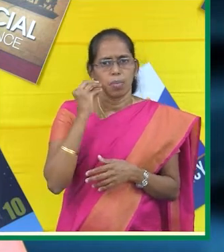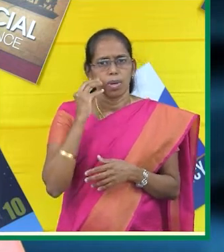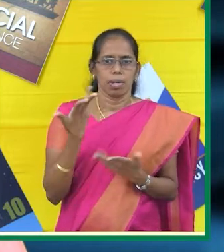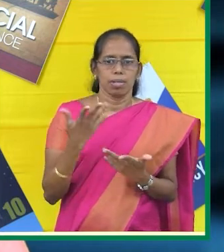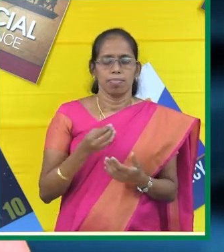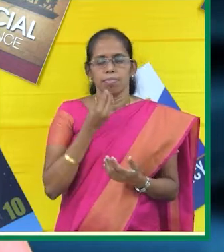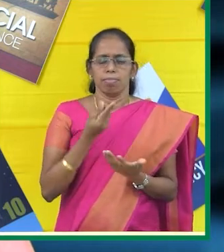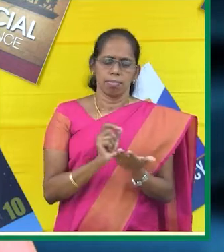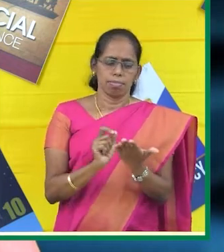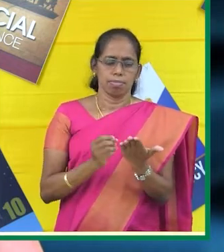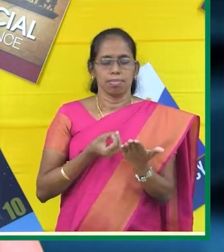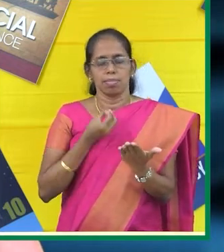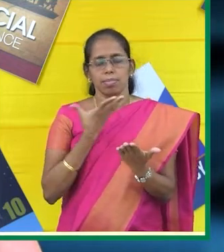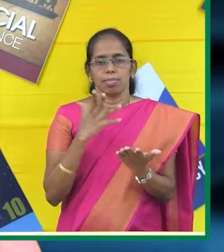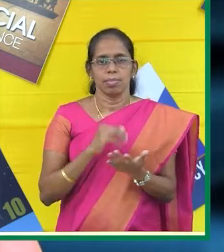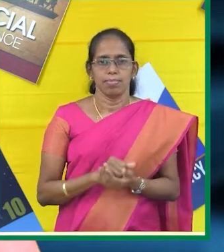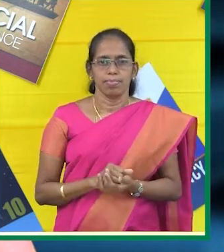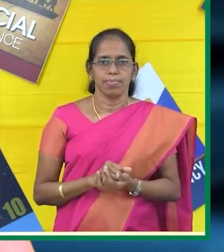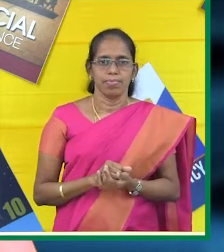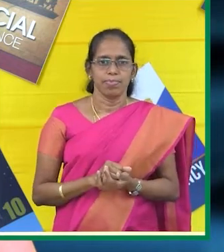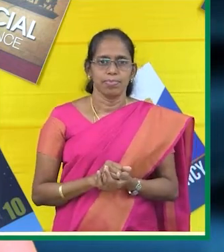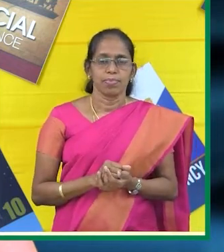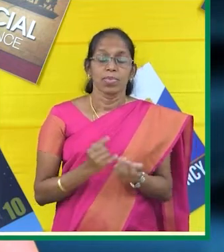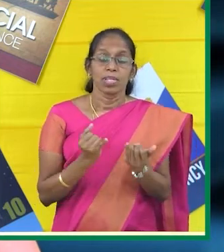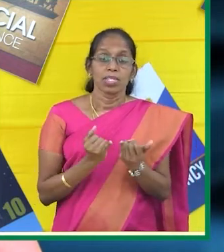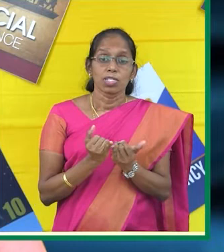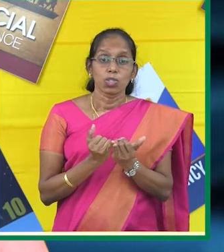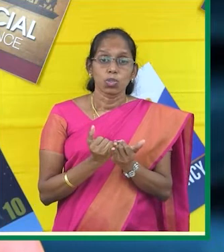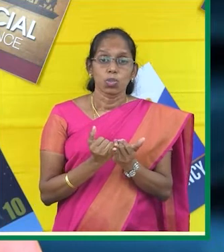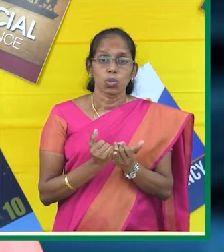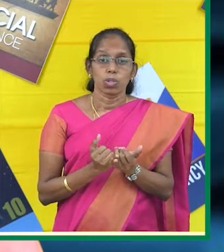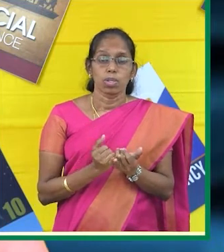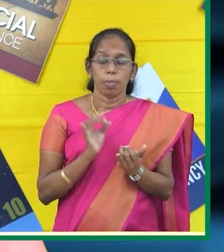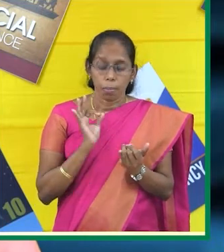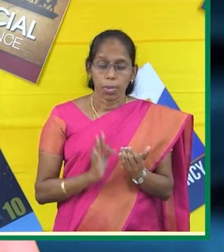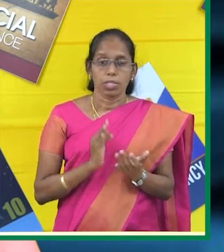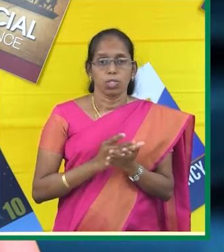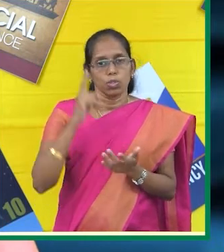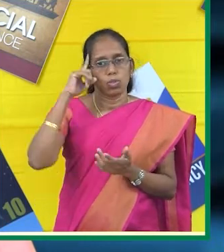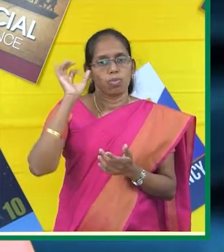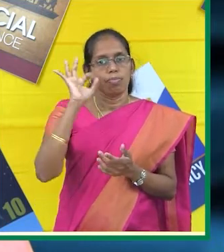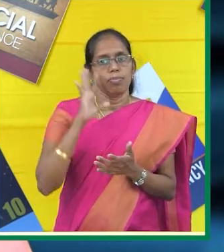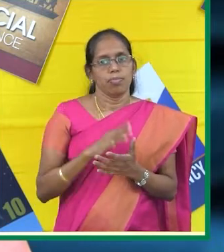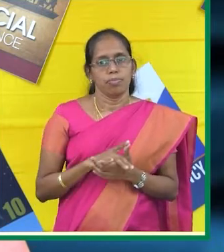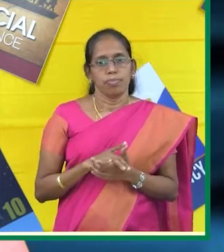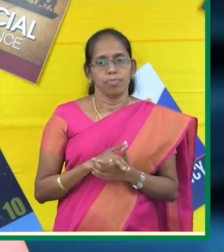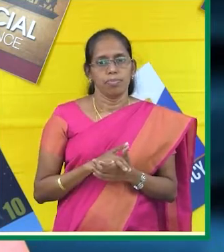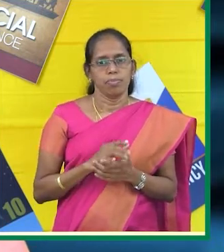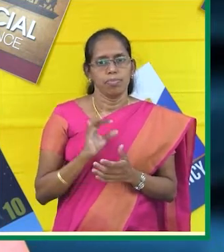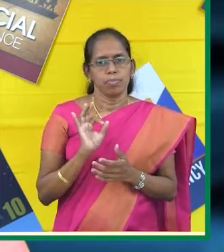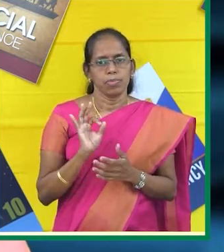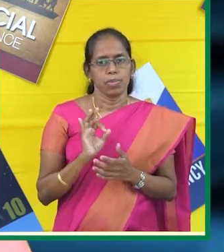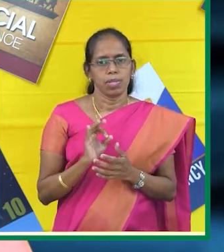அல்லது 8 மதிப்பெண் வினாவாக இருக்கும் அது உபயோகமாக இருக்கும். அப்போ கதை முழுமையாக கதையை தெரிந்து கொள்ள வேண்டும்.